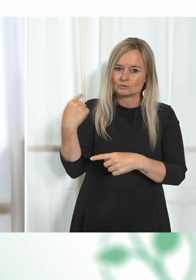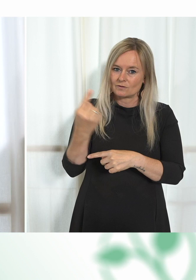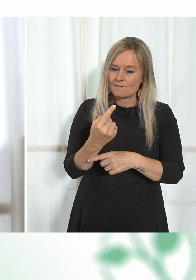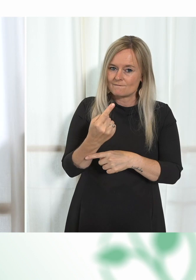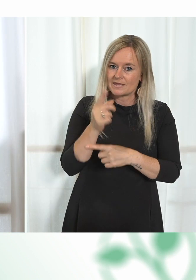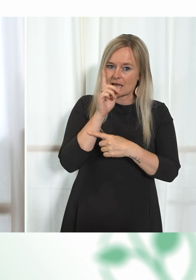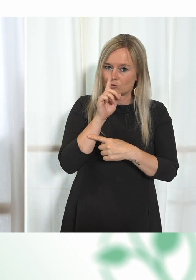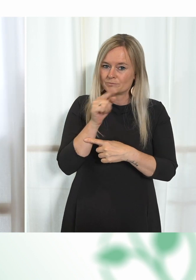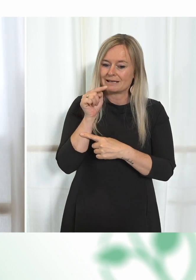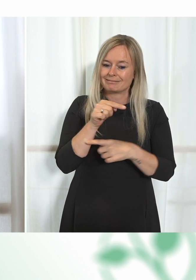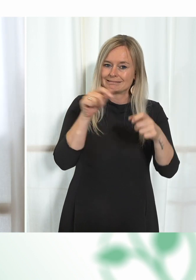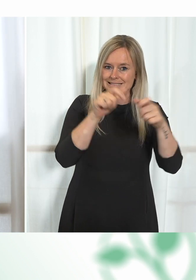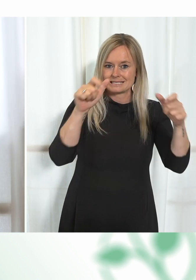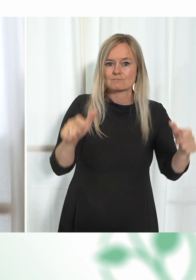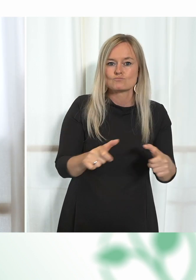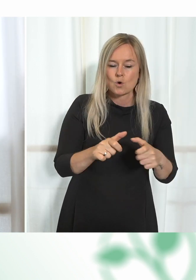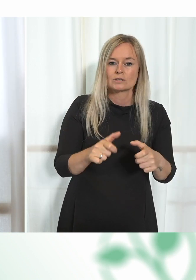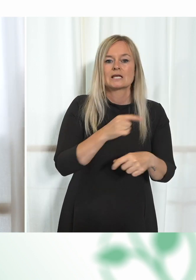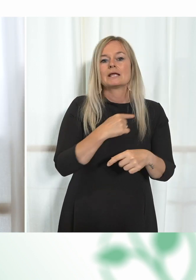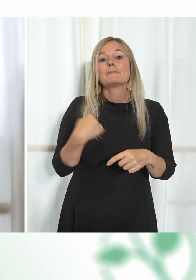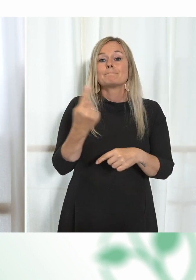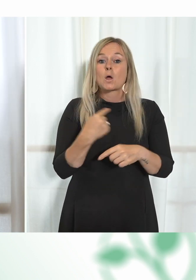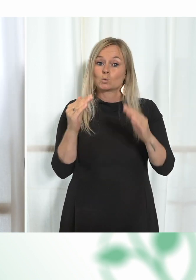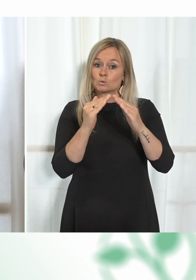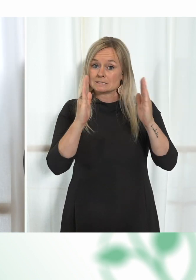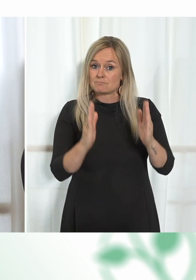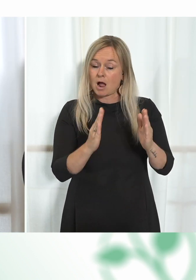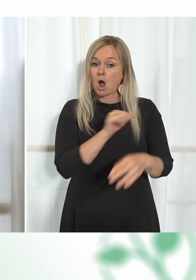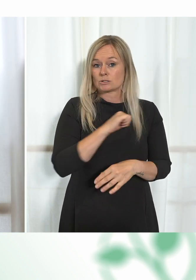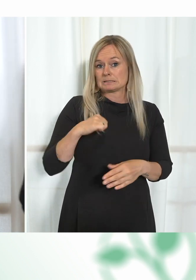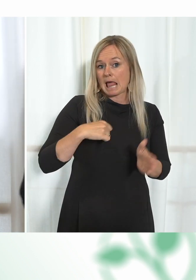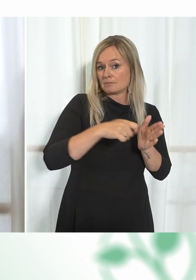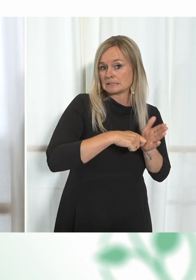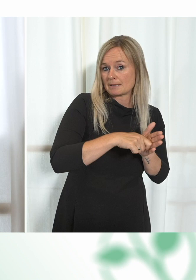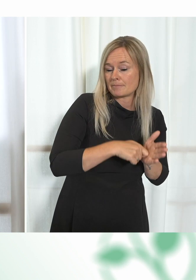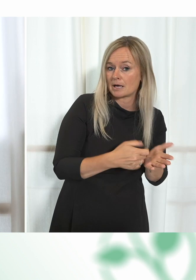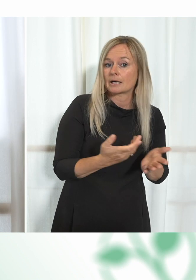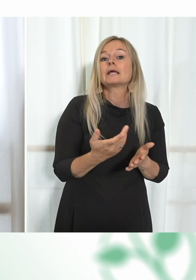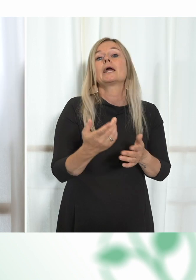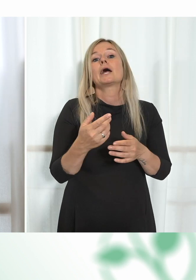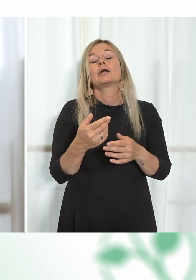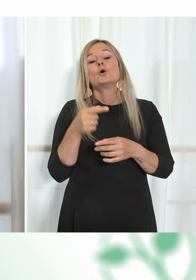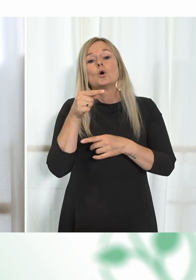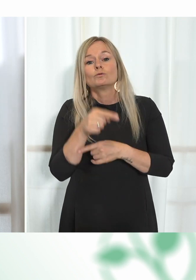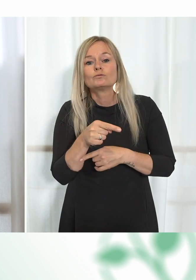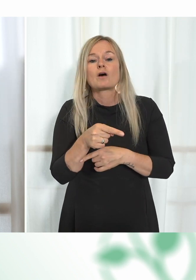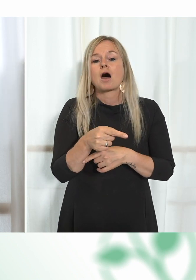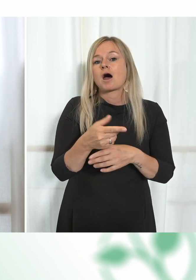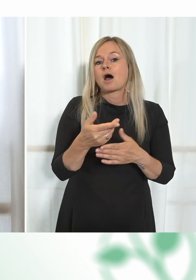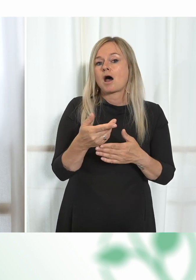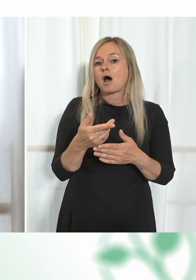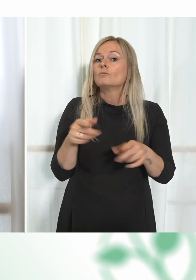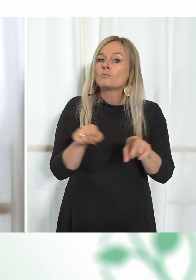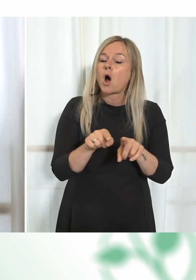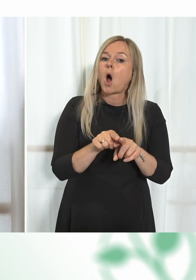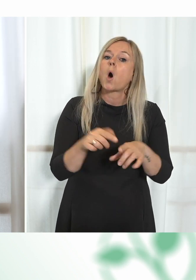derzeit die Boxen bei uns im Haus auch selbst zu reparieren. Das heißt, auch dafür beeinträchtigte Personen einfach